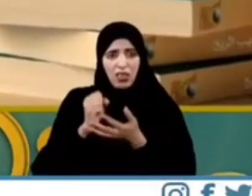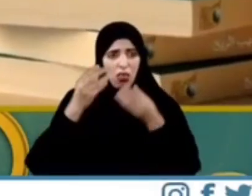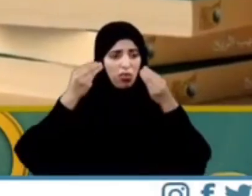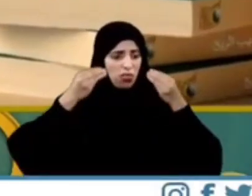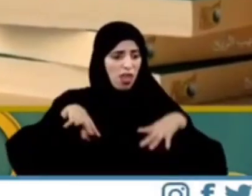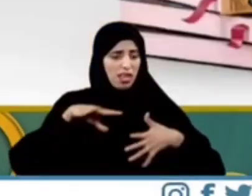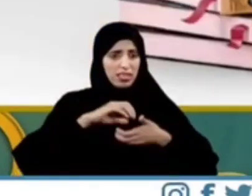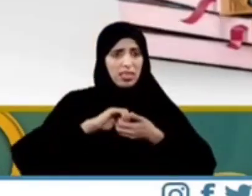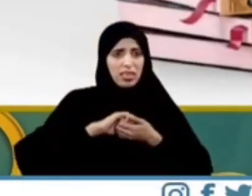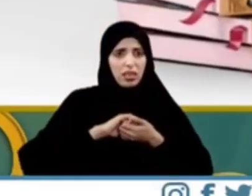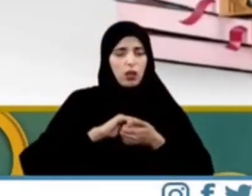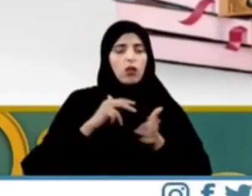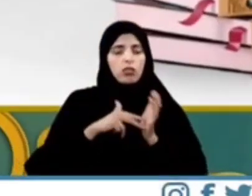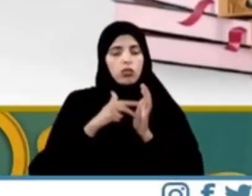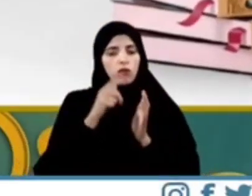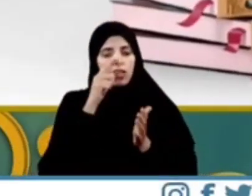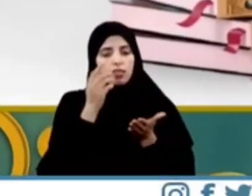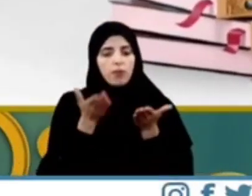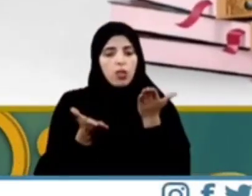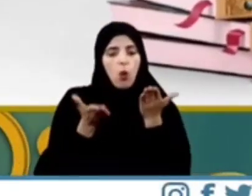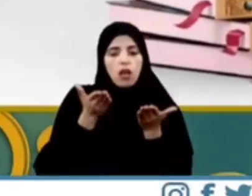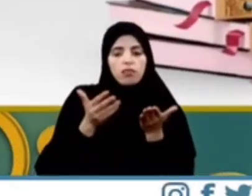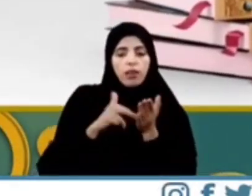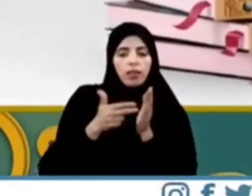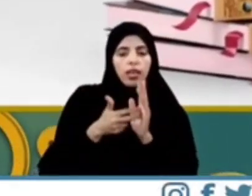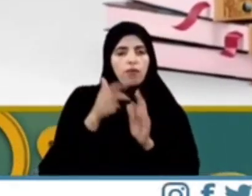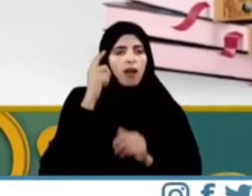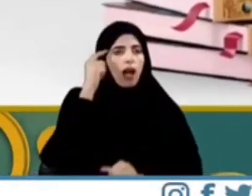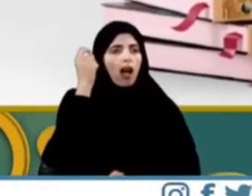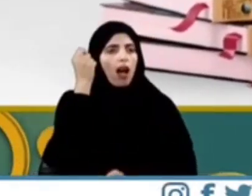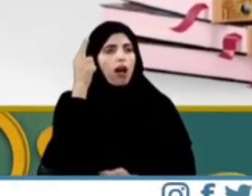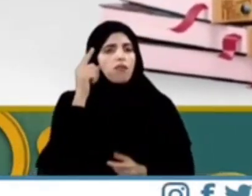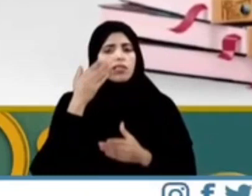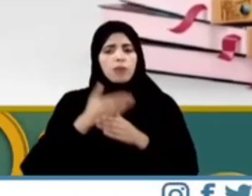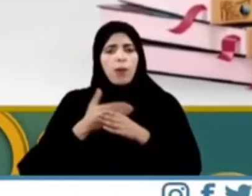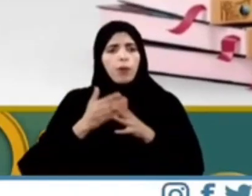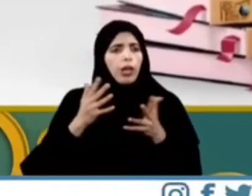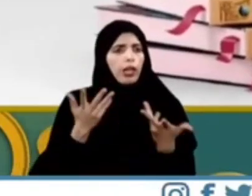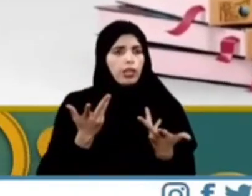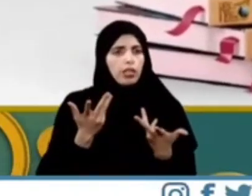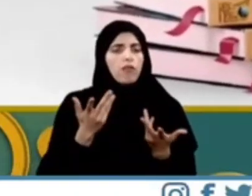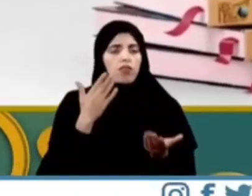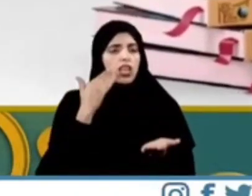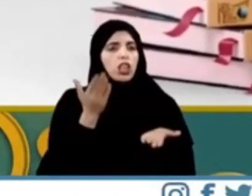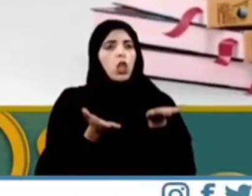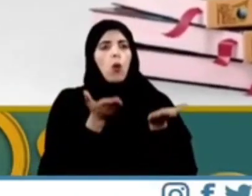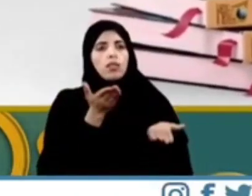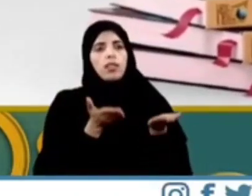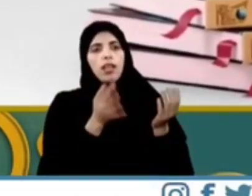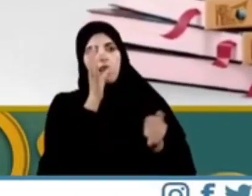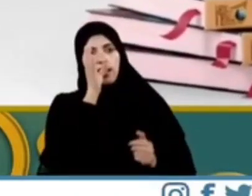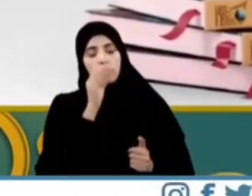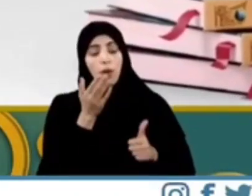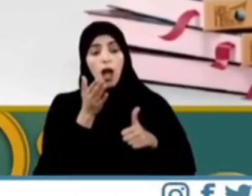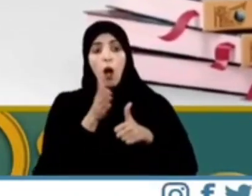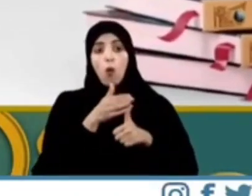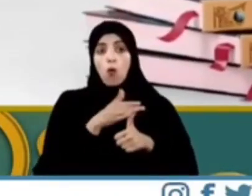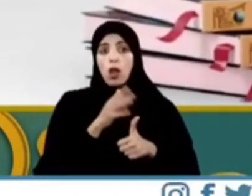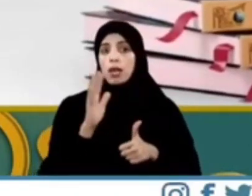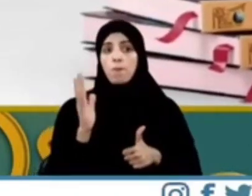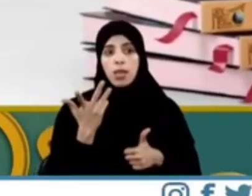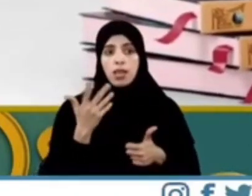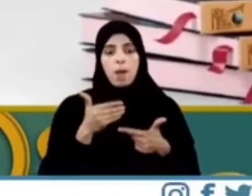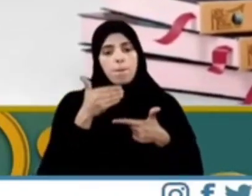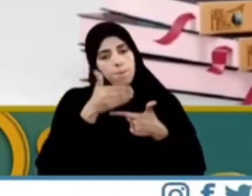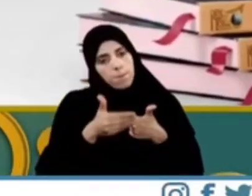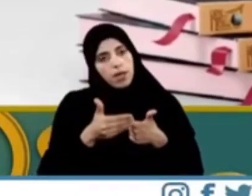ضيع الصحبة ولا شوية تونى وشوف وعرف ذاك الأسباب. فهنا في دائما أخذ الأولويات